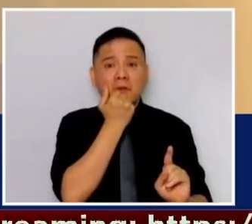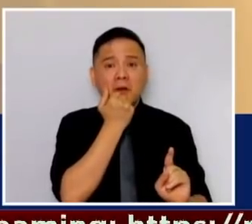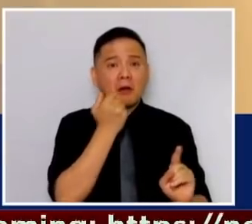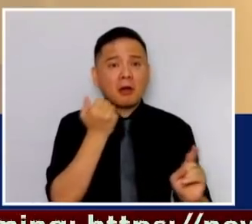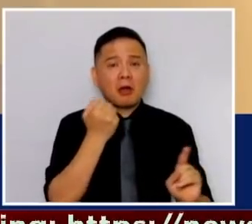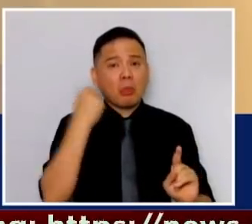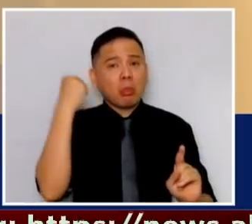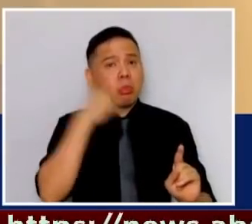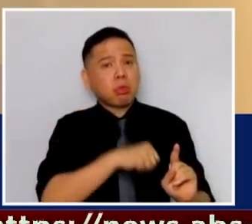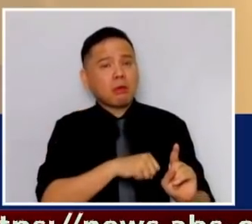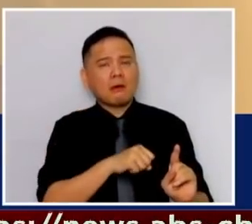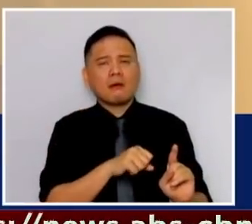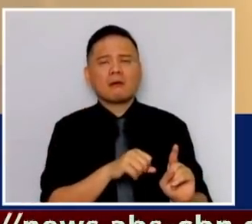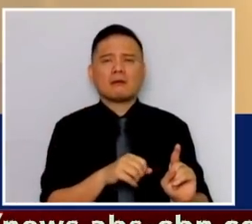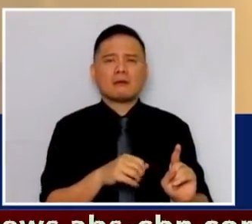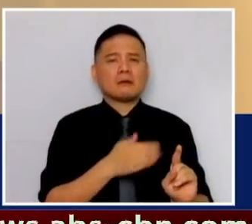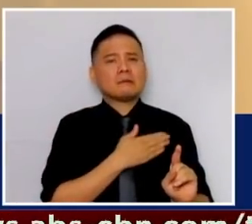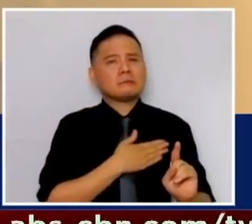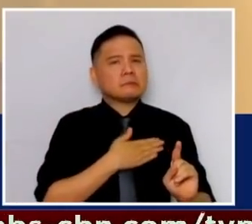wag naman silang